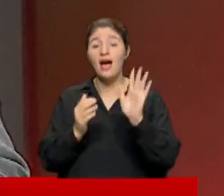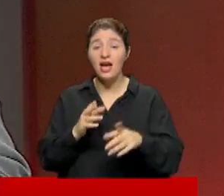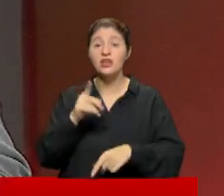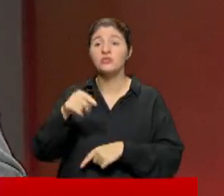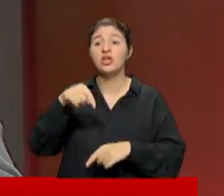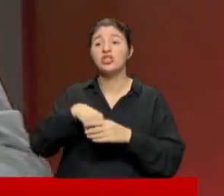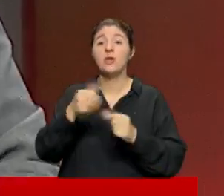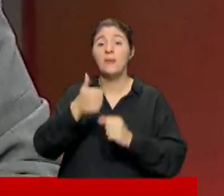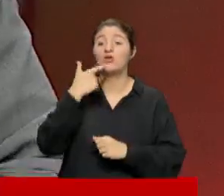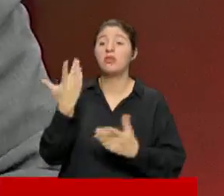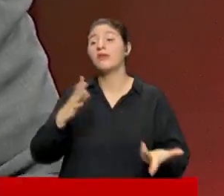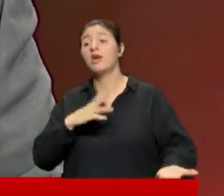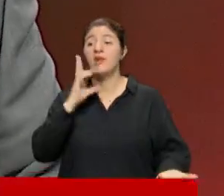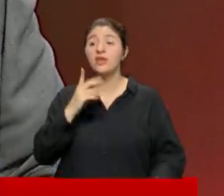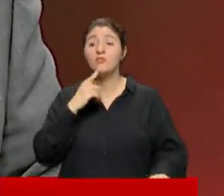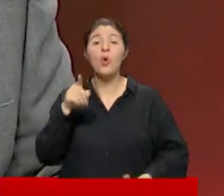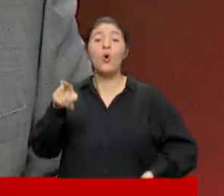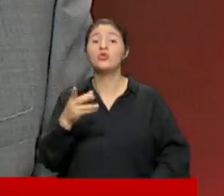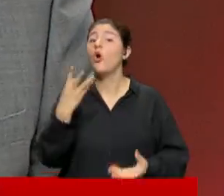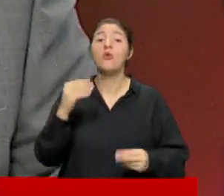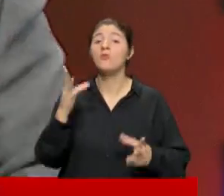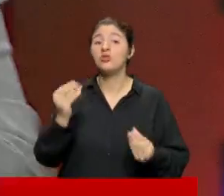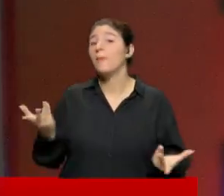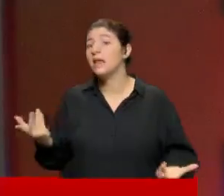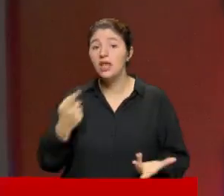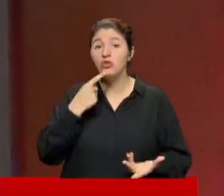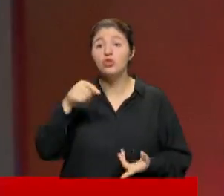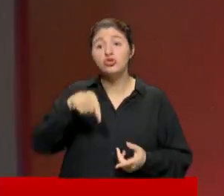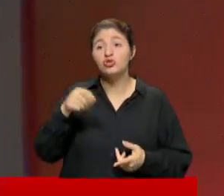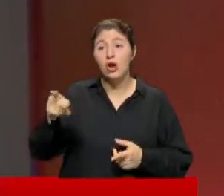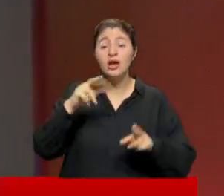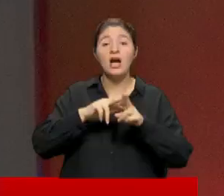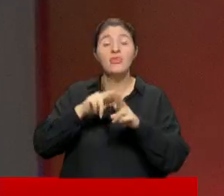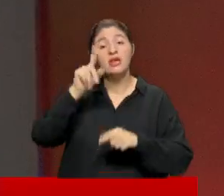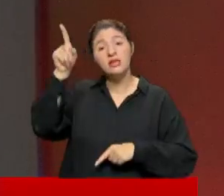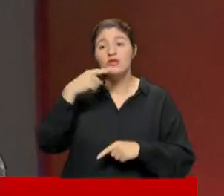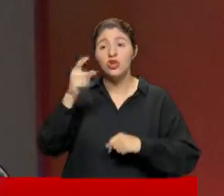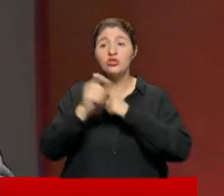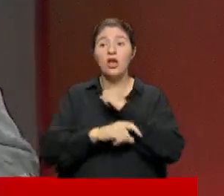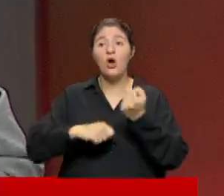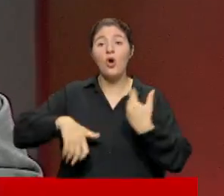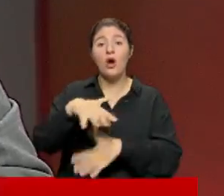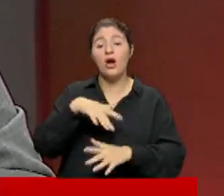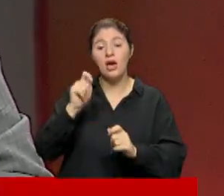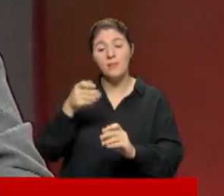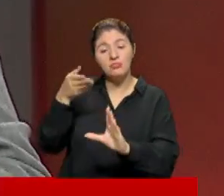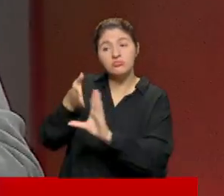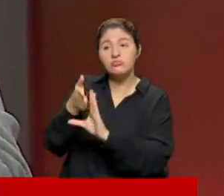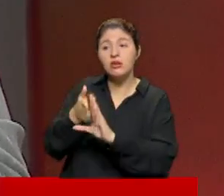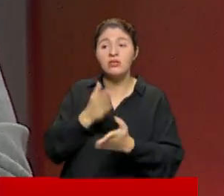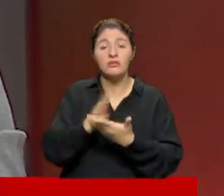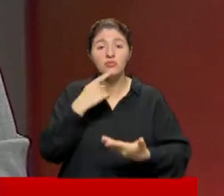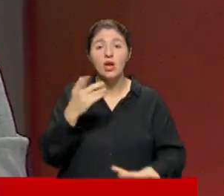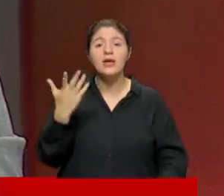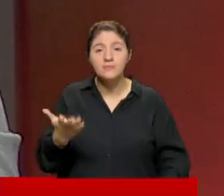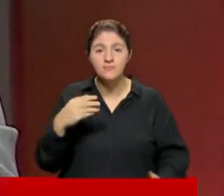Soylu diyor ki ne var Efendim diyor Orada olmamış olsa bile diyor şu an Kandil'de diyor terör eylemi yapmaya devam ediyor Yahu